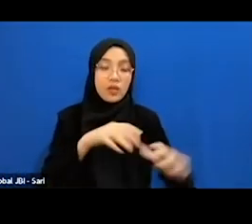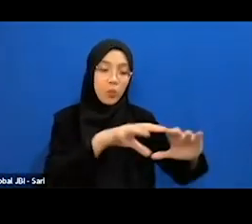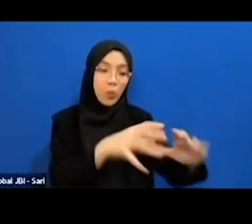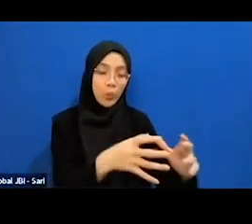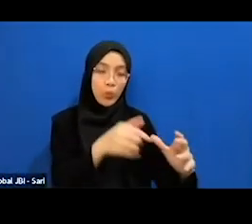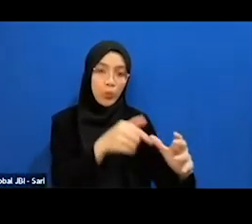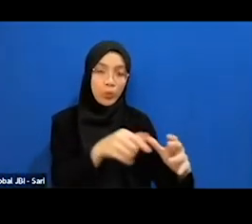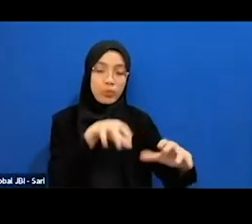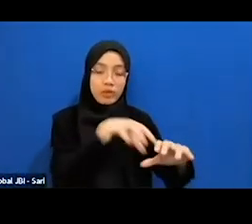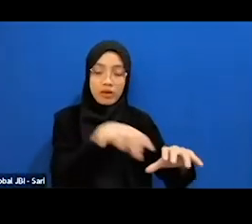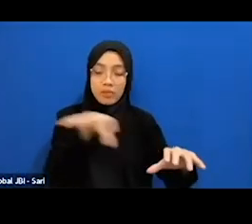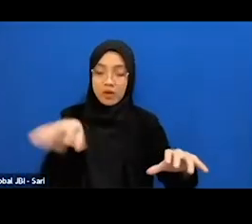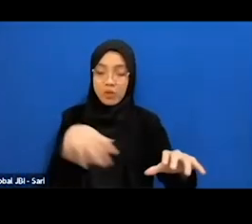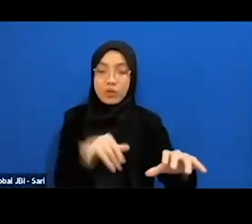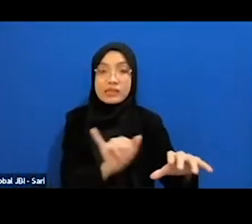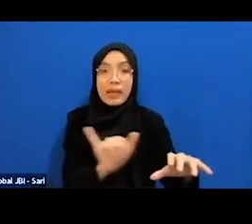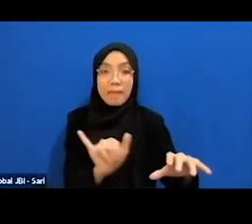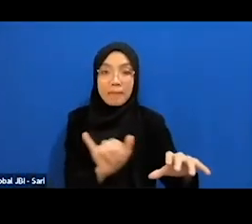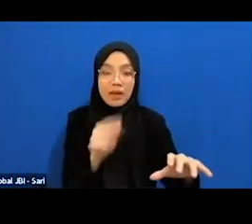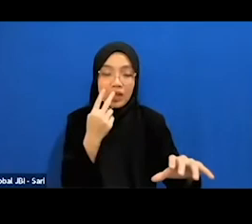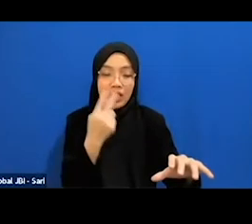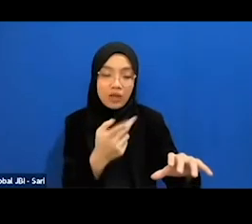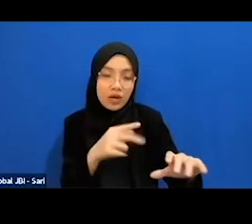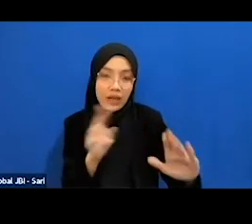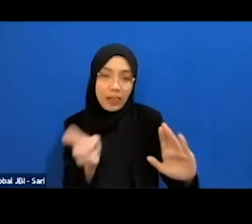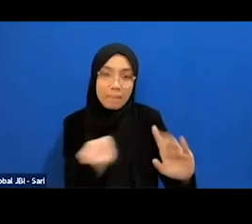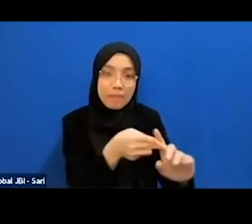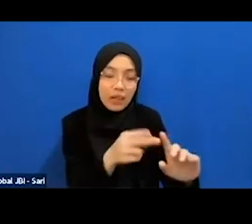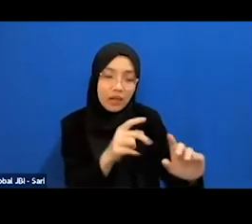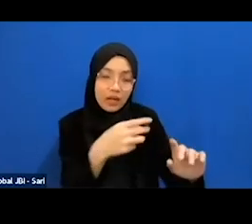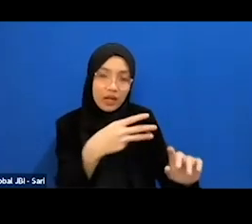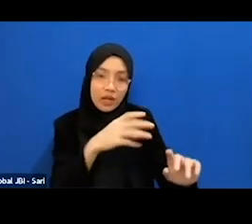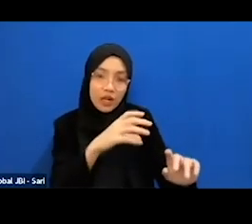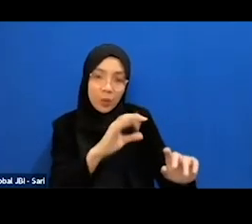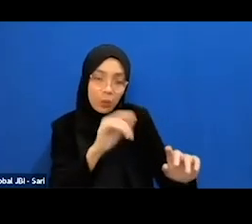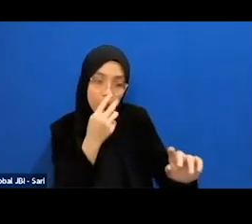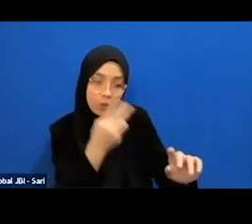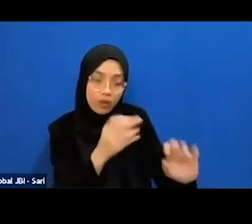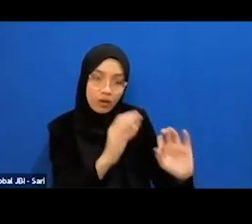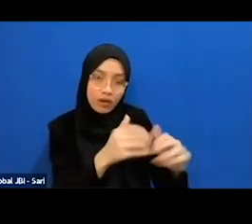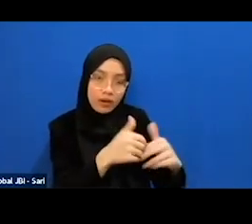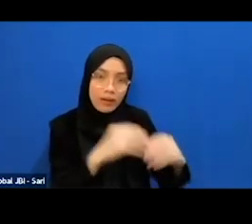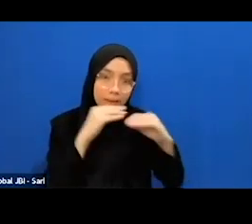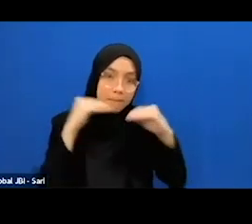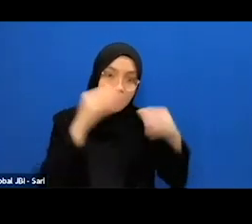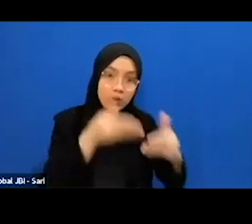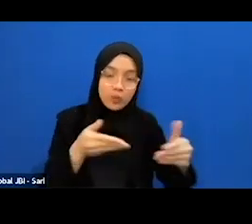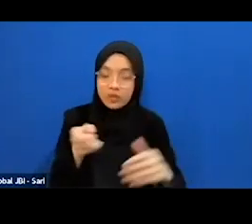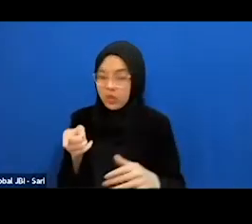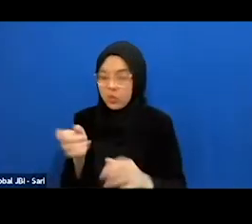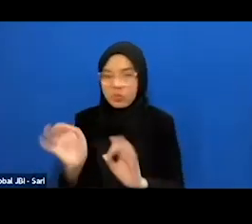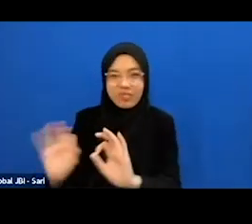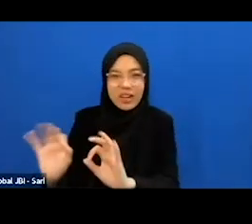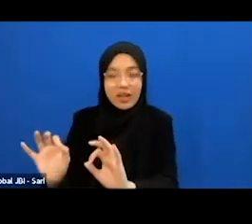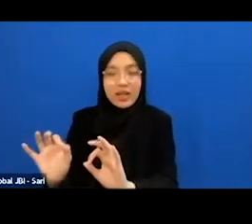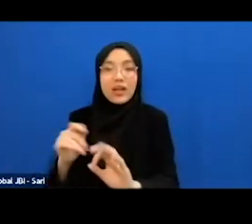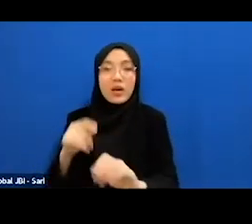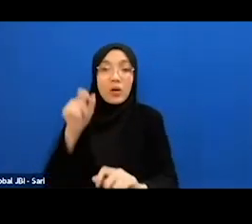Tapi satu ada Eko lebarnya satunya enggak nah konsumen hijau